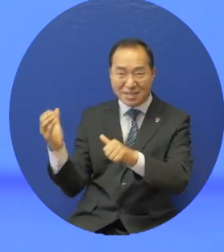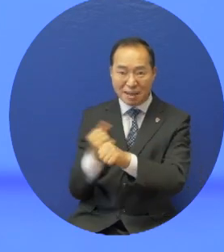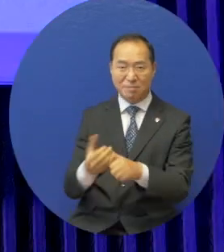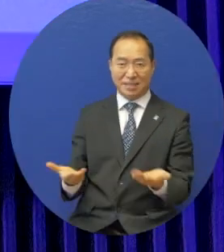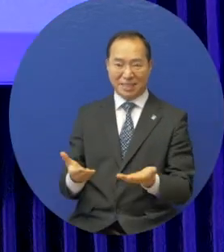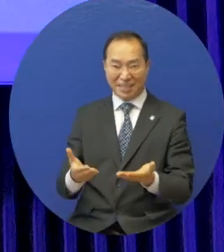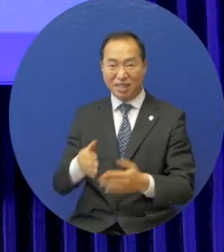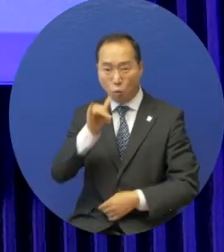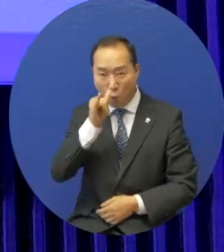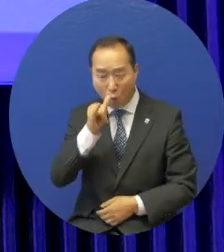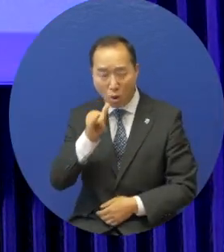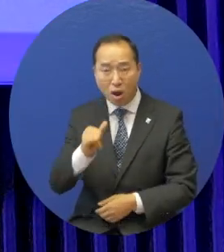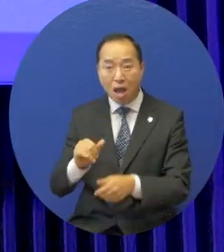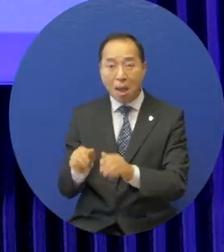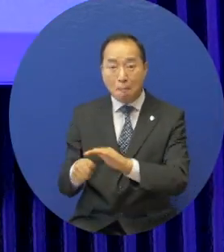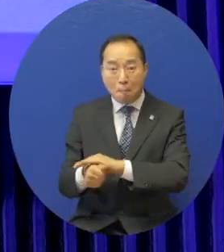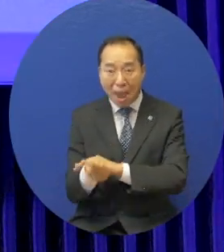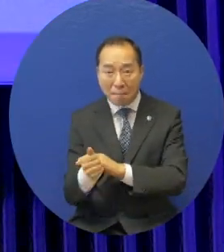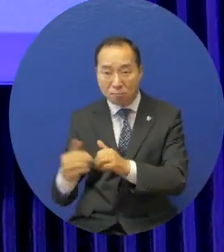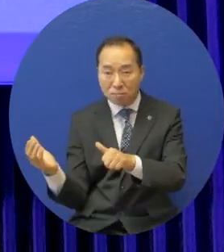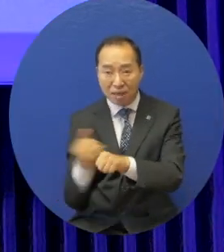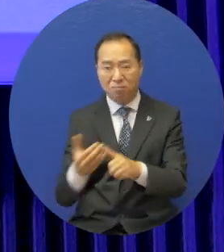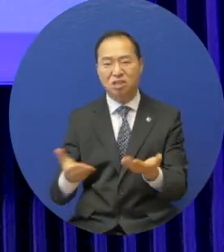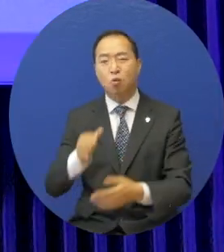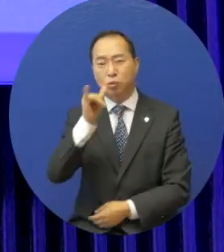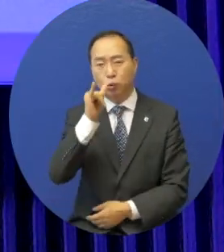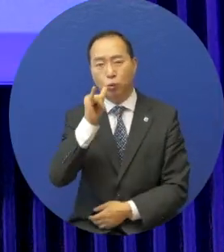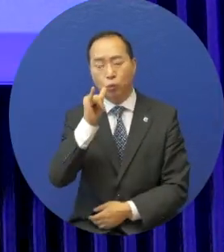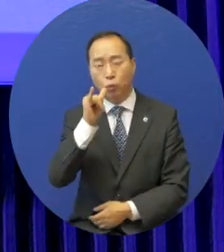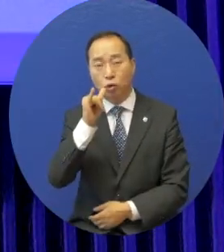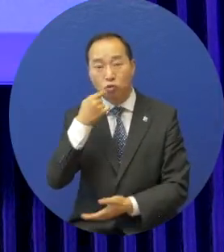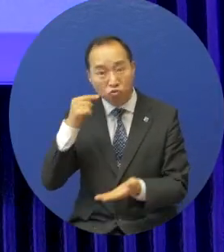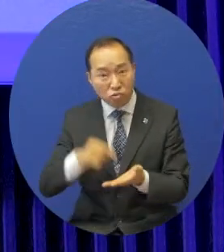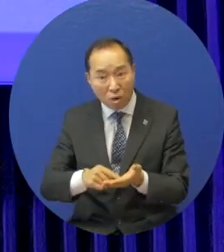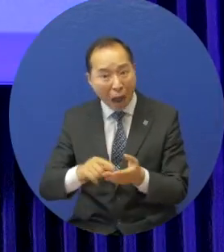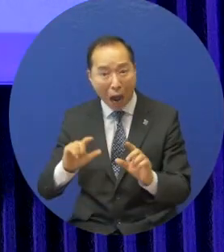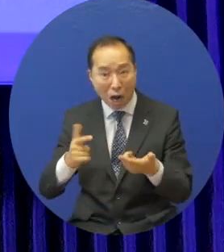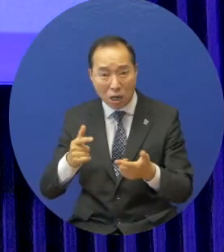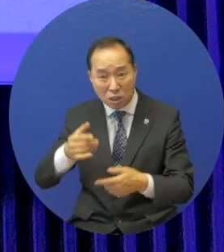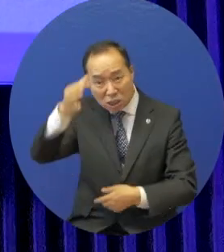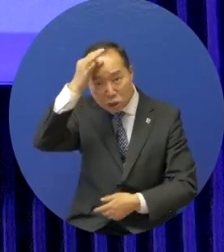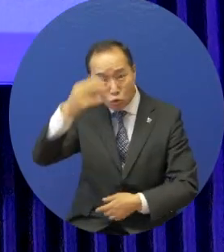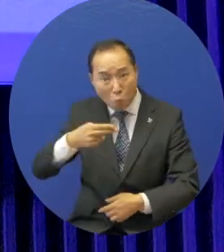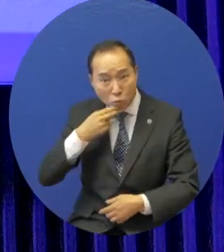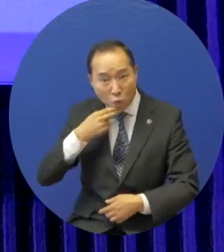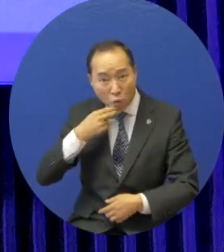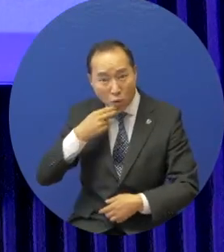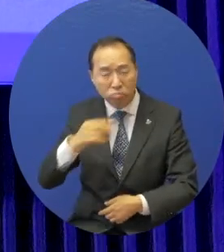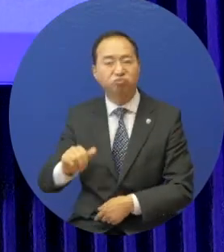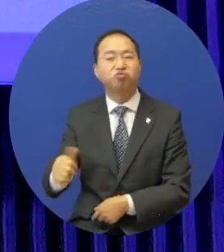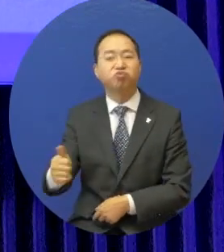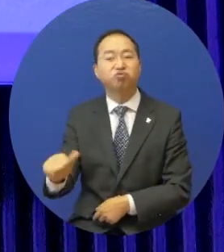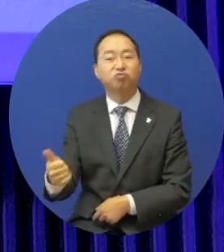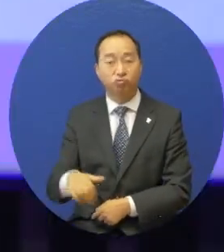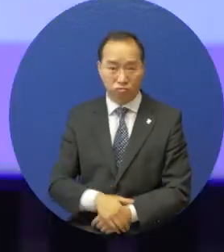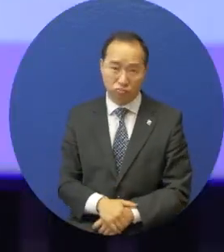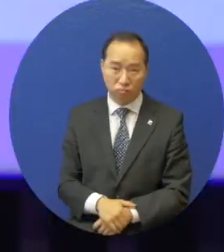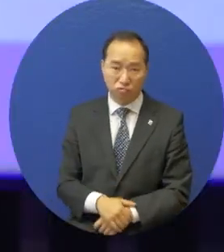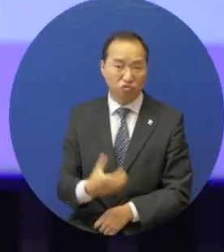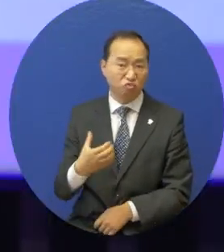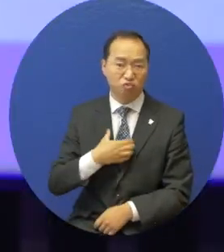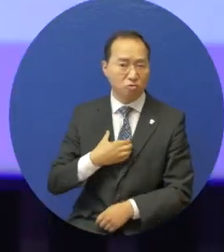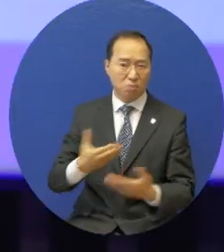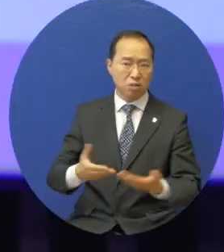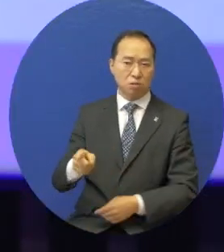잡는 직업. 사실은 이것은 쉬울 것 같지만 굉장히 노련한 기술이 없으면 사실은 목숨을 건 직업이에요.